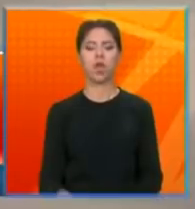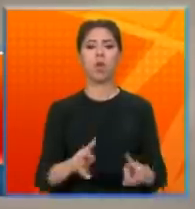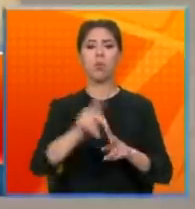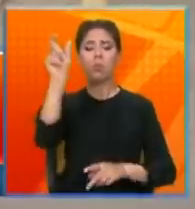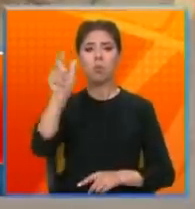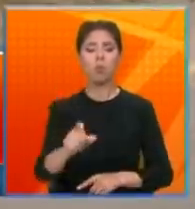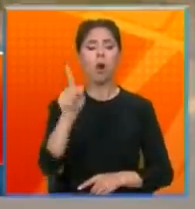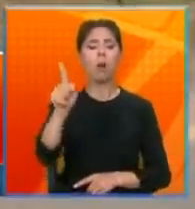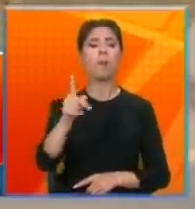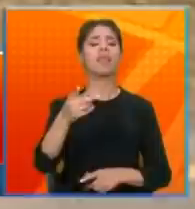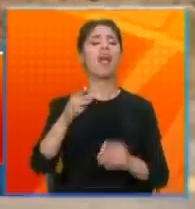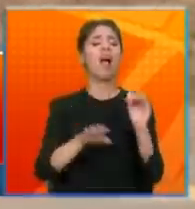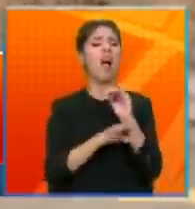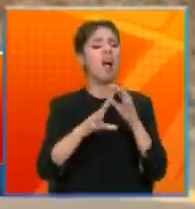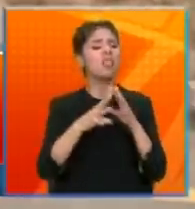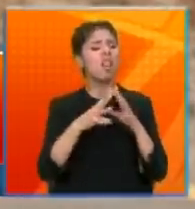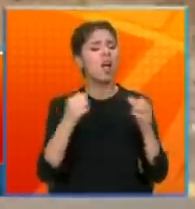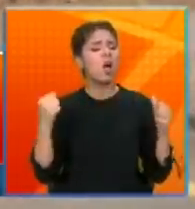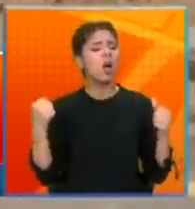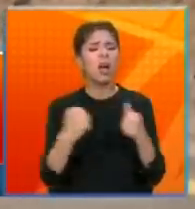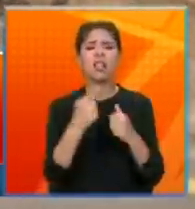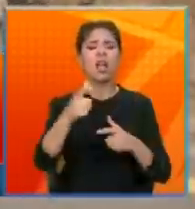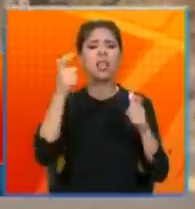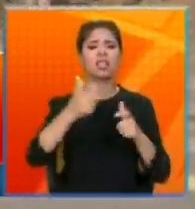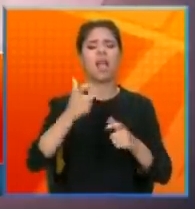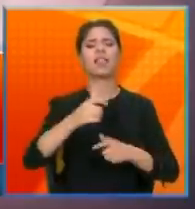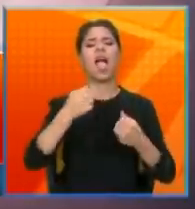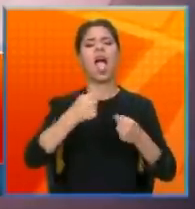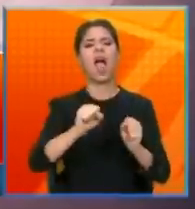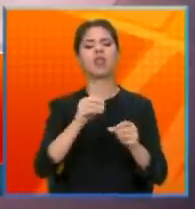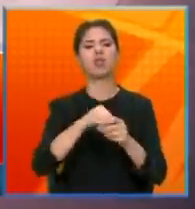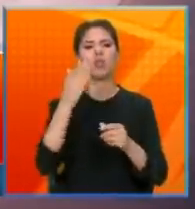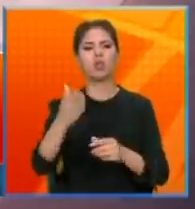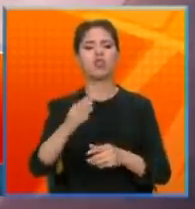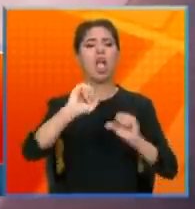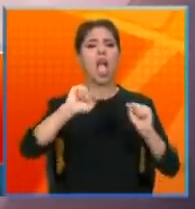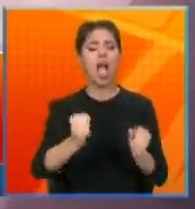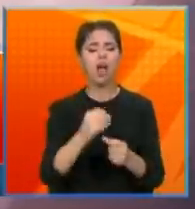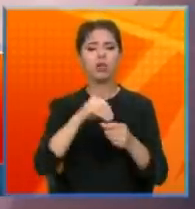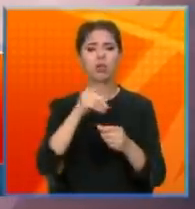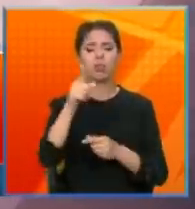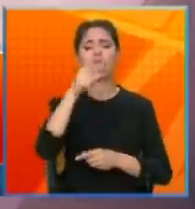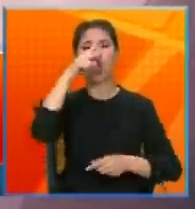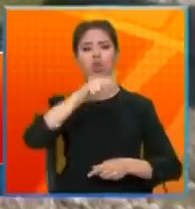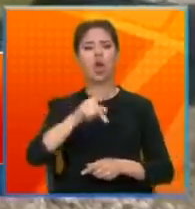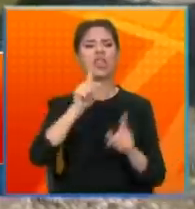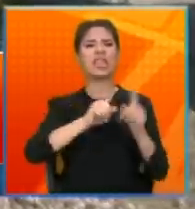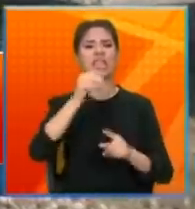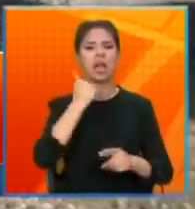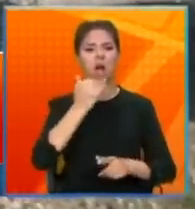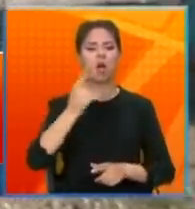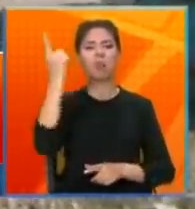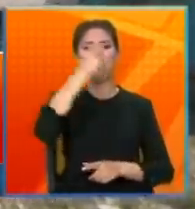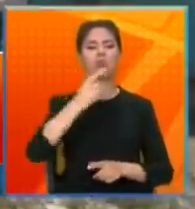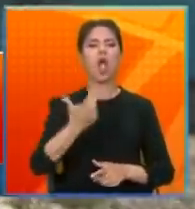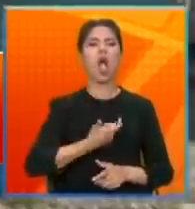Muhammed Said Tanas'ı hayattan koparan kaza Erzurum Çat'ta meydana geldi. 13 yaşındaki Muhammed köyde internet çekmediği için